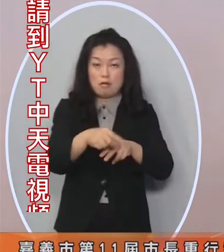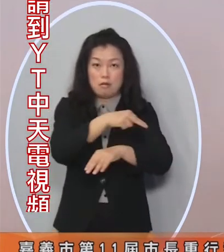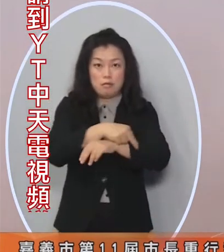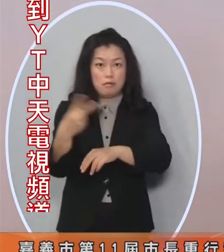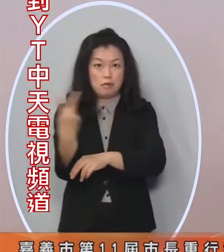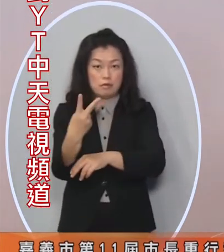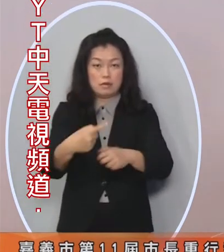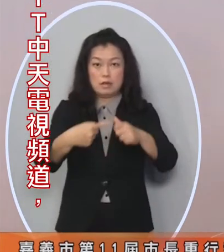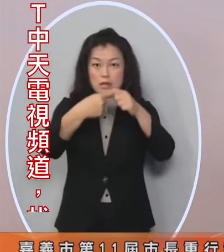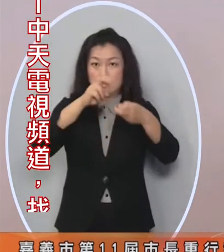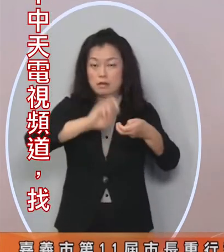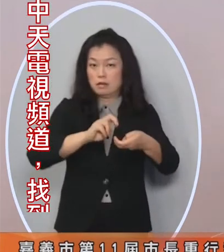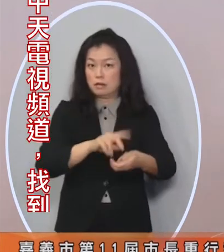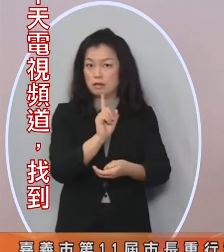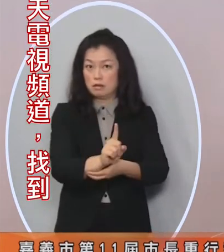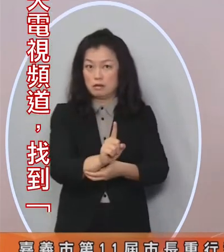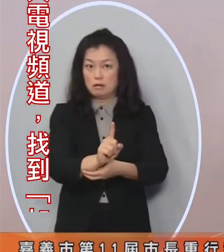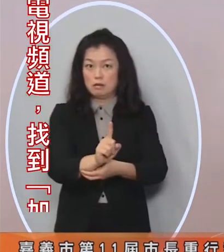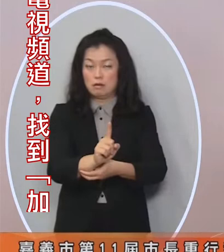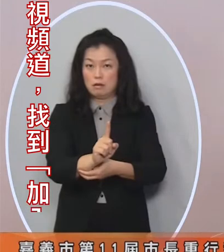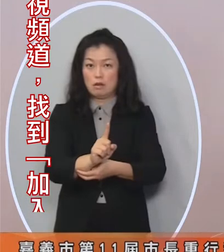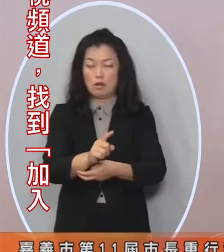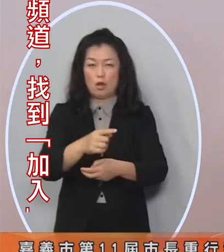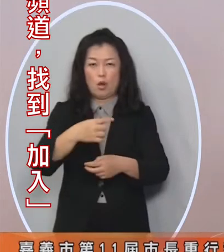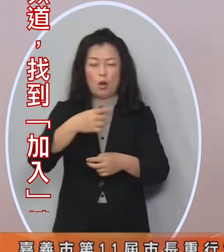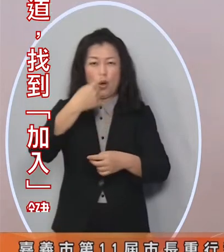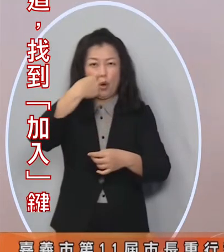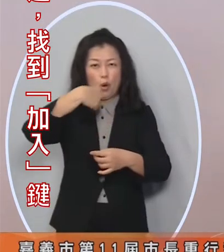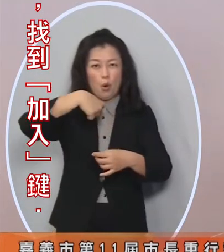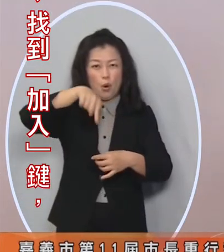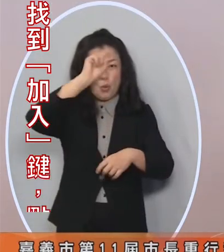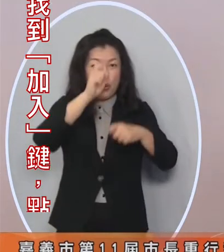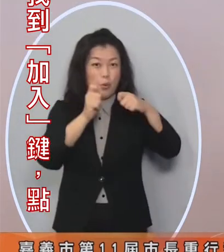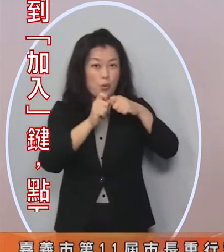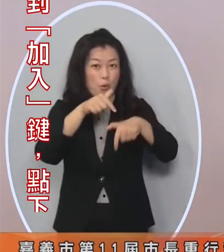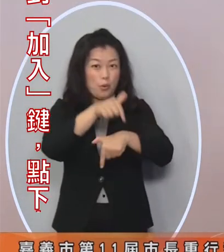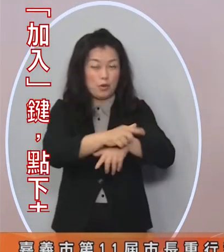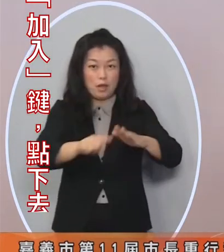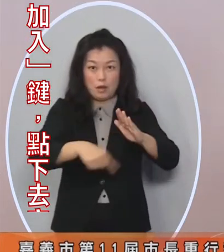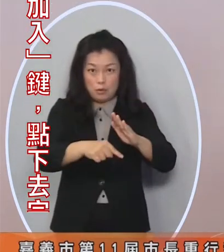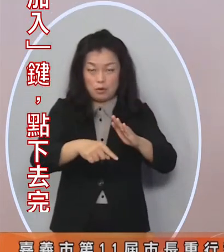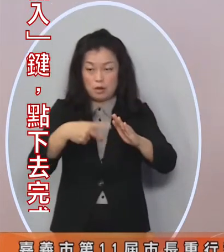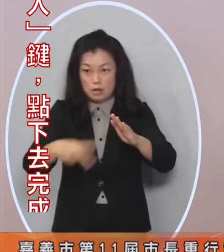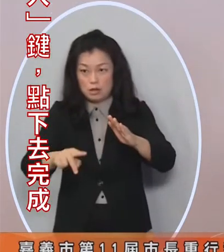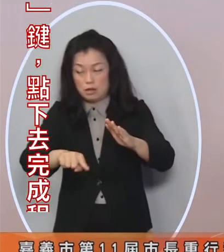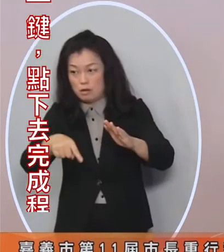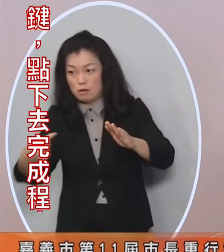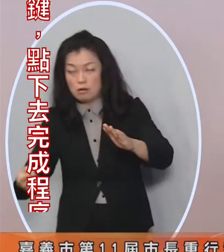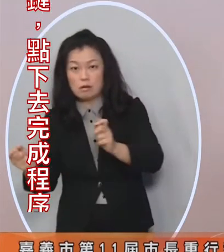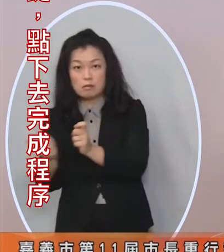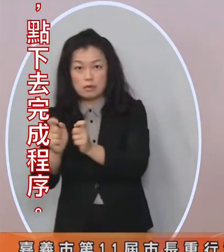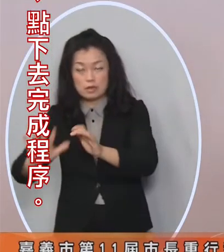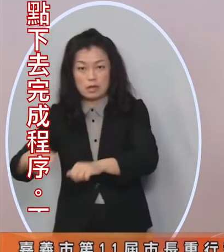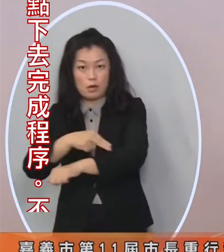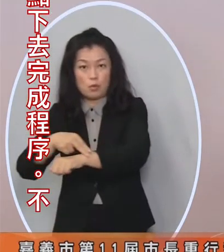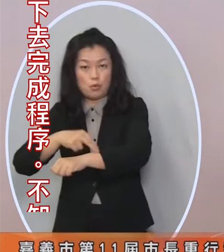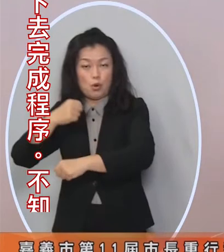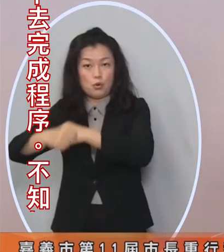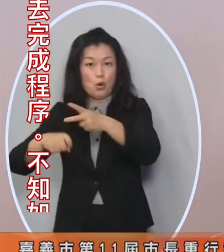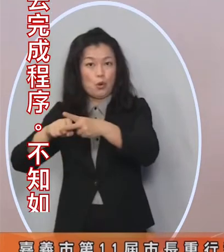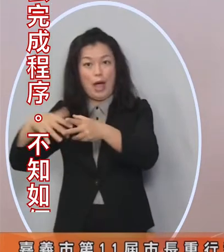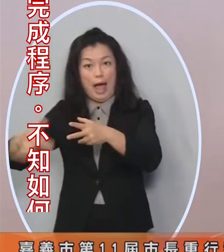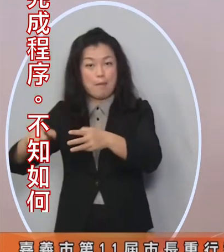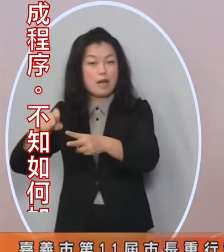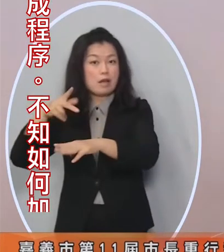条叫做轻轨一号，从故宫南院，还有故宫南院旁边现在规划但是还没有动工的科学园